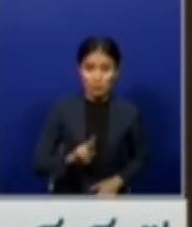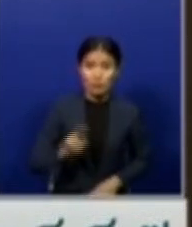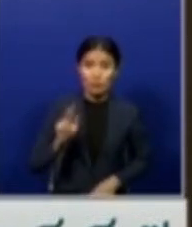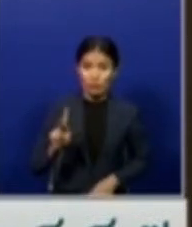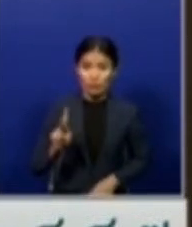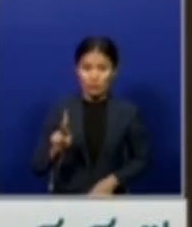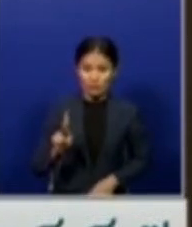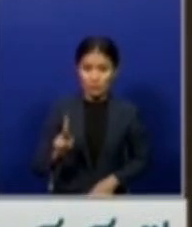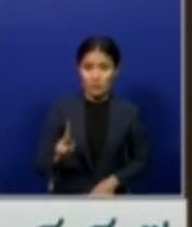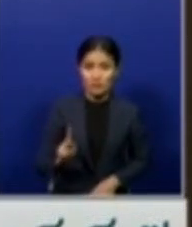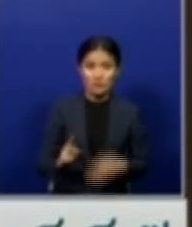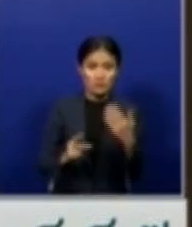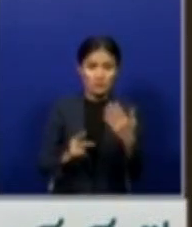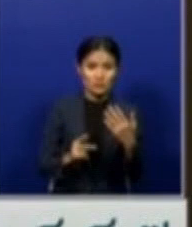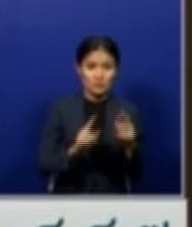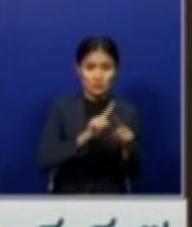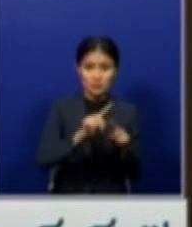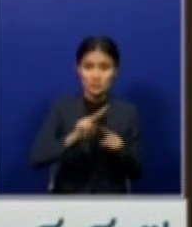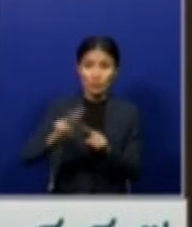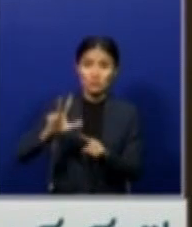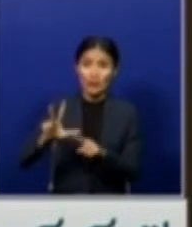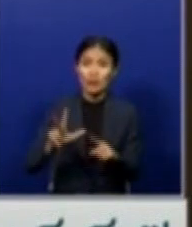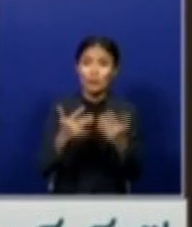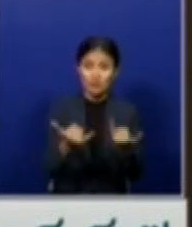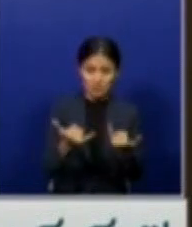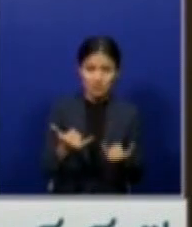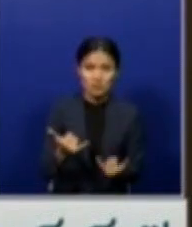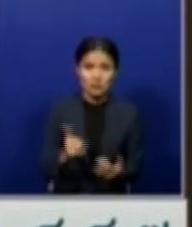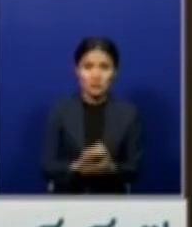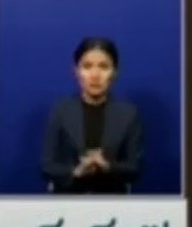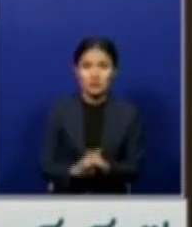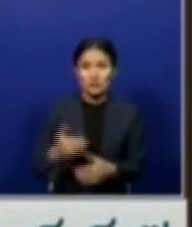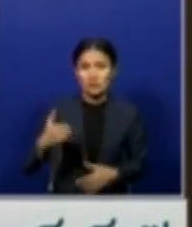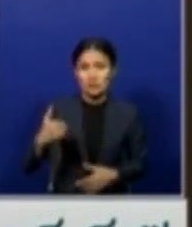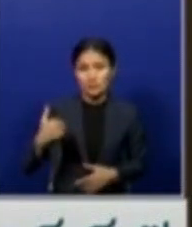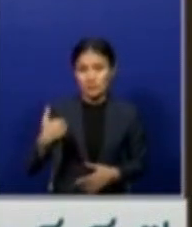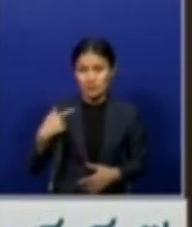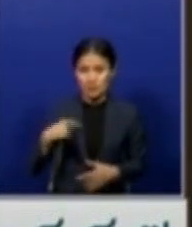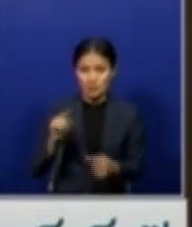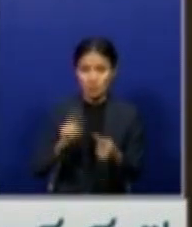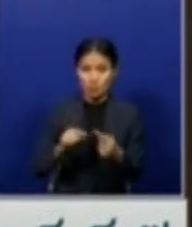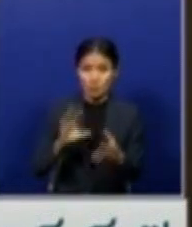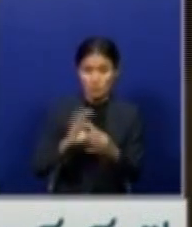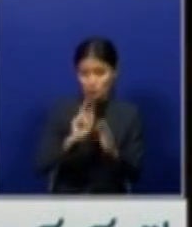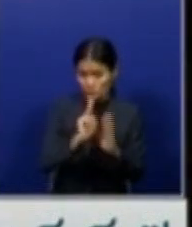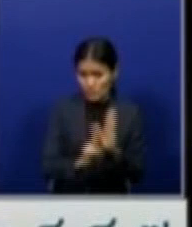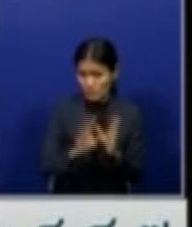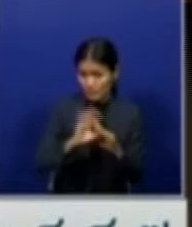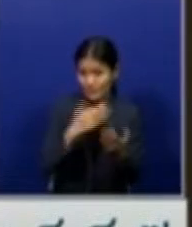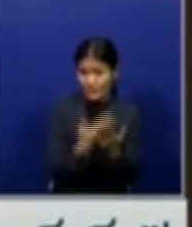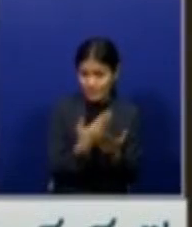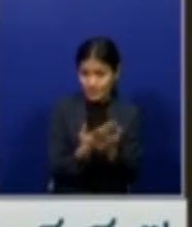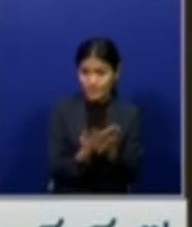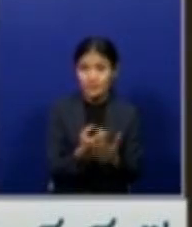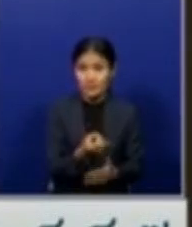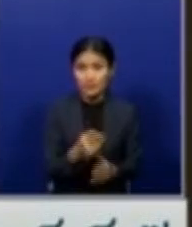ฉบับที่อยู่ในกฎหมายนะครับผมขอแยกแยะเป็นนโยบายการเงินกับการคลังนะครับการเงินก็คือสิ่งที่แบงก์ชาติได้น